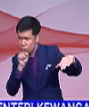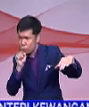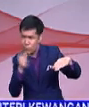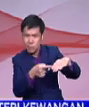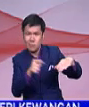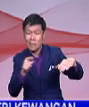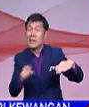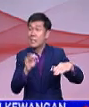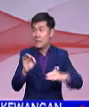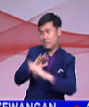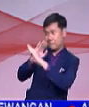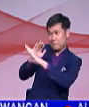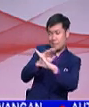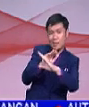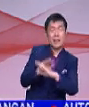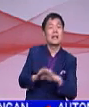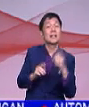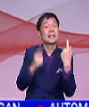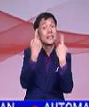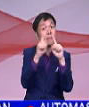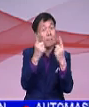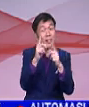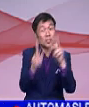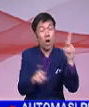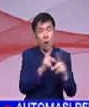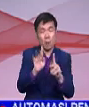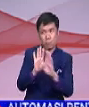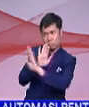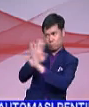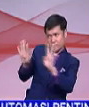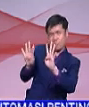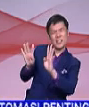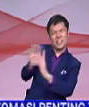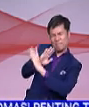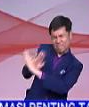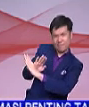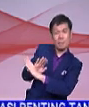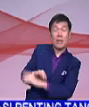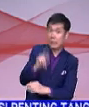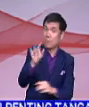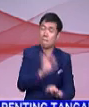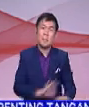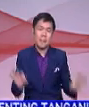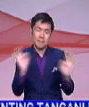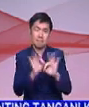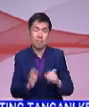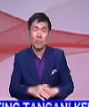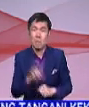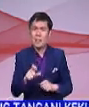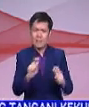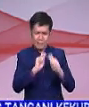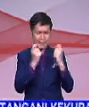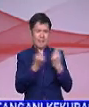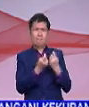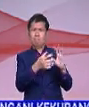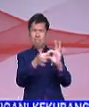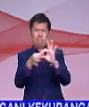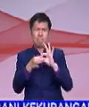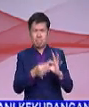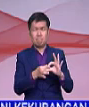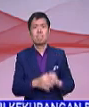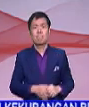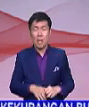buat defend, 11 player kena turun bawah, kena buat defending. I think that's important lah. We must work as a team together. That means